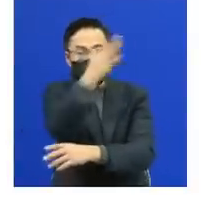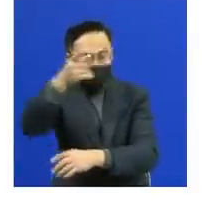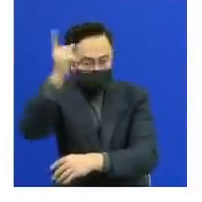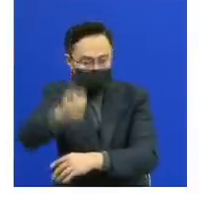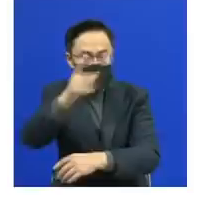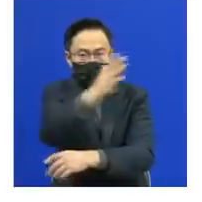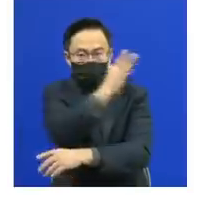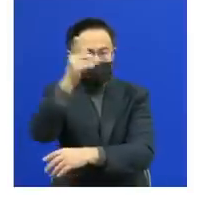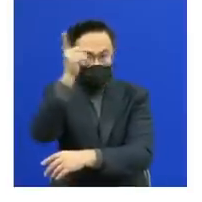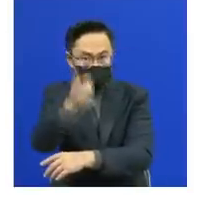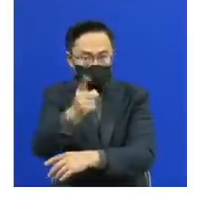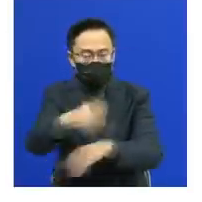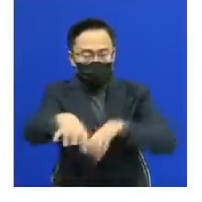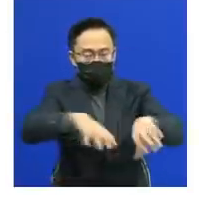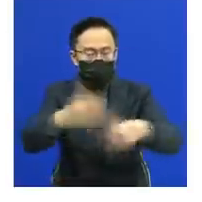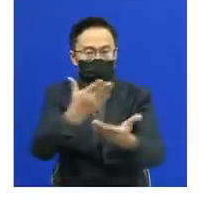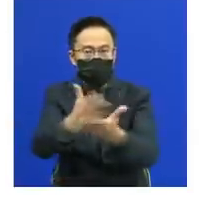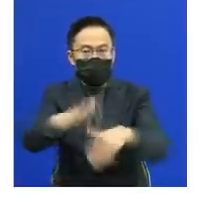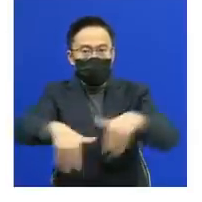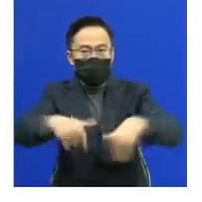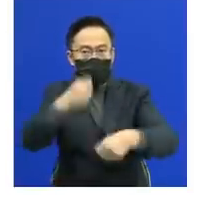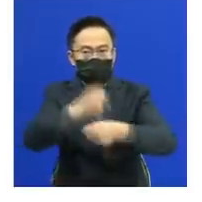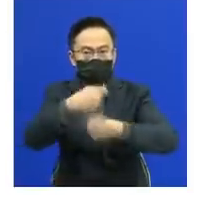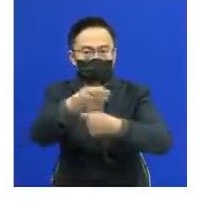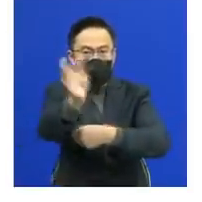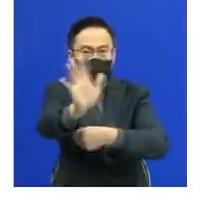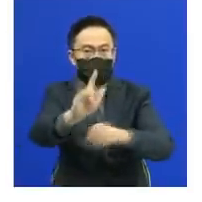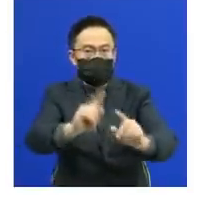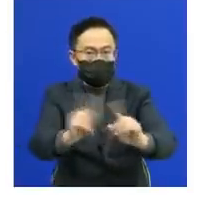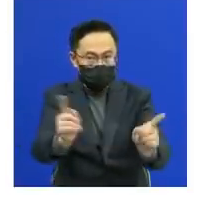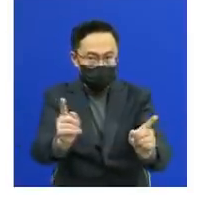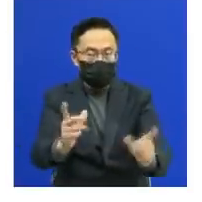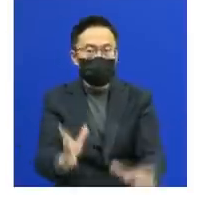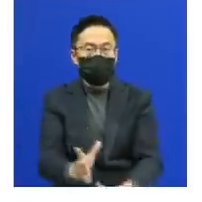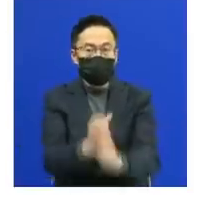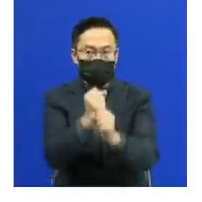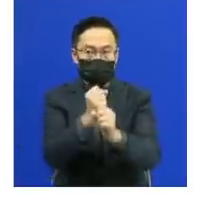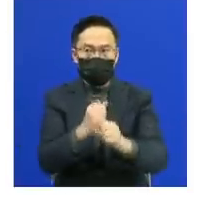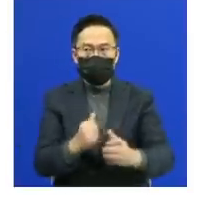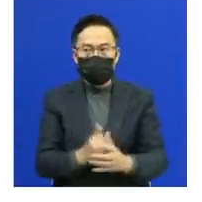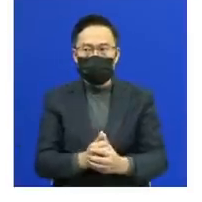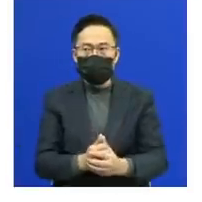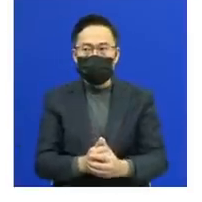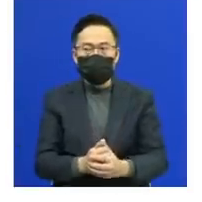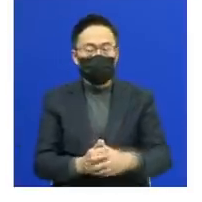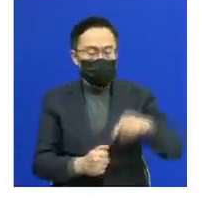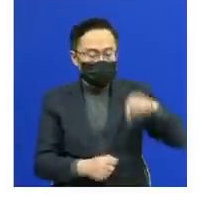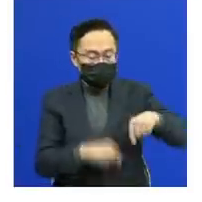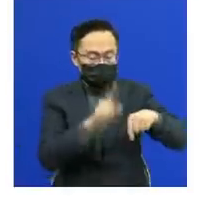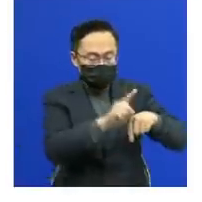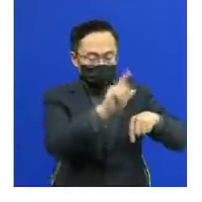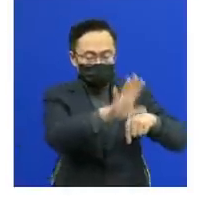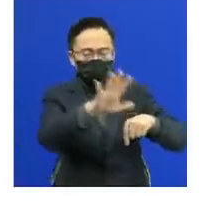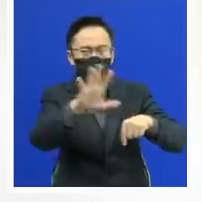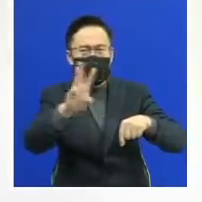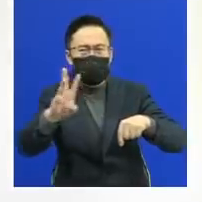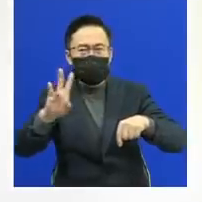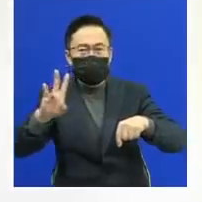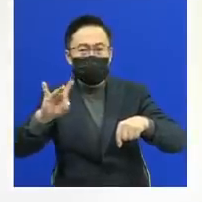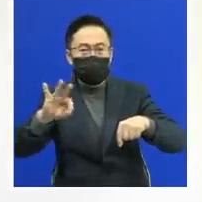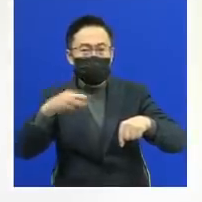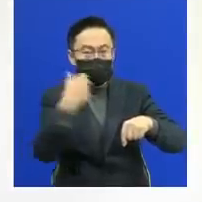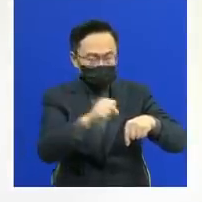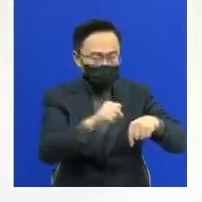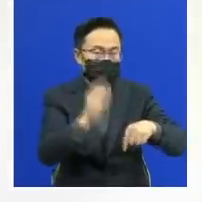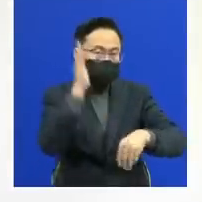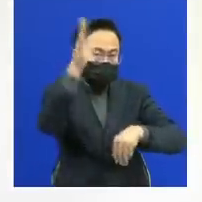ติป่าภูซำผักหนามนั่นแหละนะนี่คือผลสรุปนะฮะถ้าดูแผนที่ถัดไปทีนี ้ นะแผนที่แสดงการตรวจส